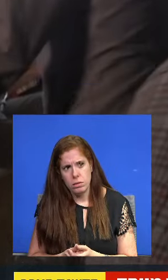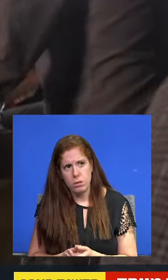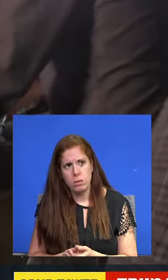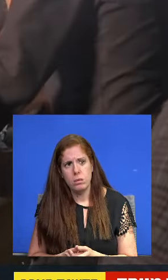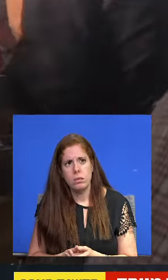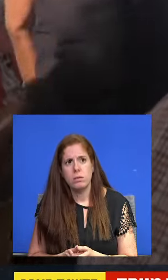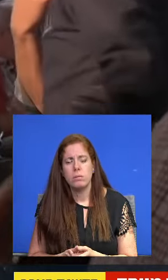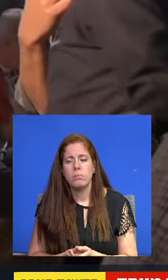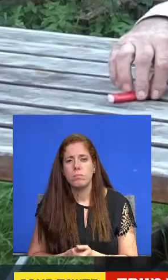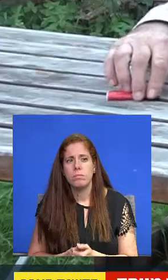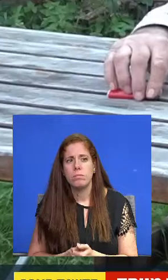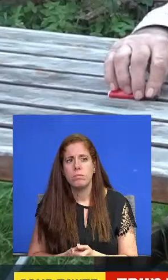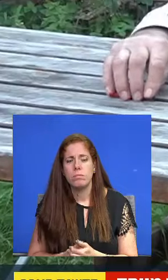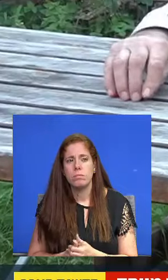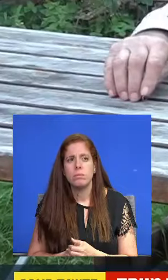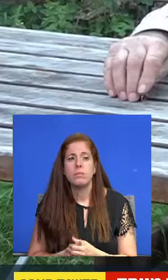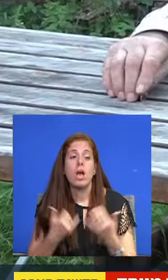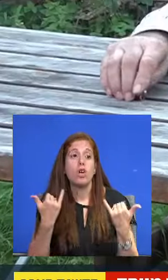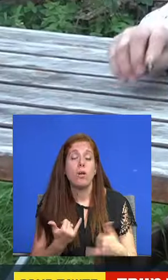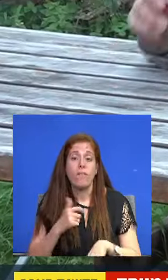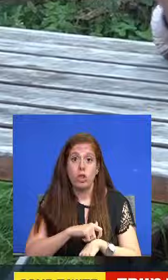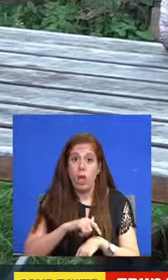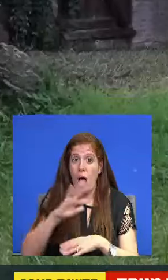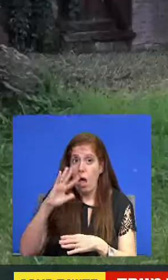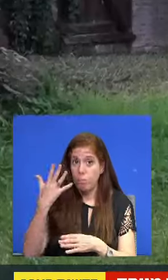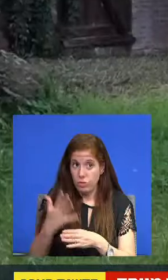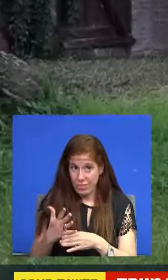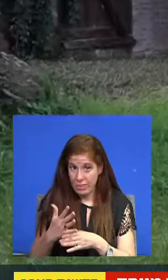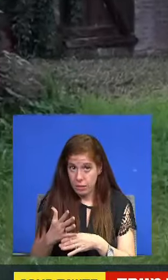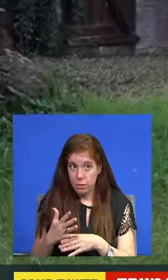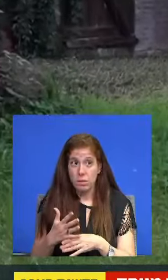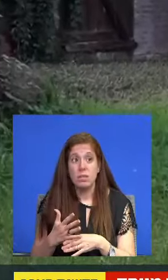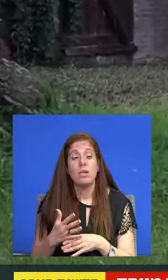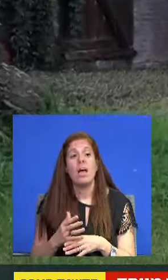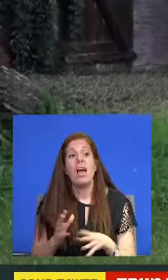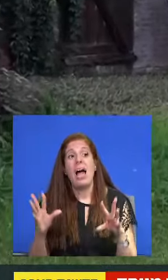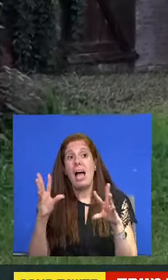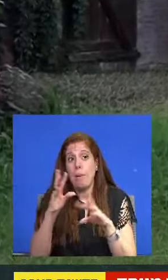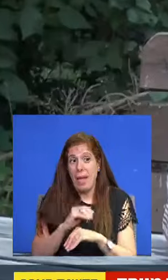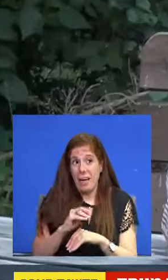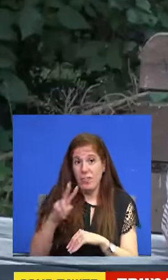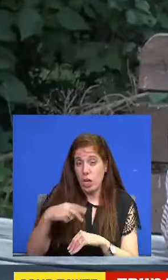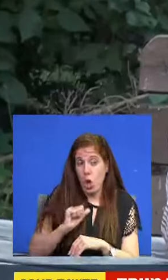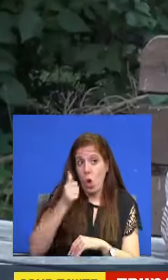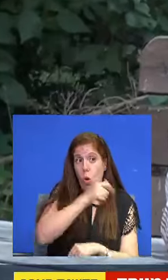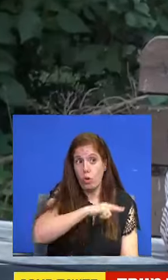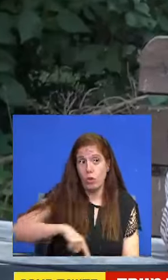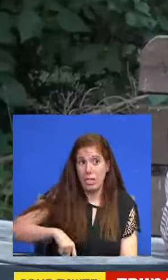glaube, hier kann man nichts mehr hin machen. Das ist 5:30. This evening will you have a AfD